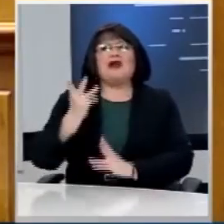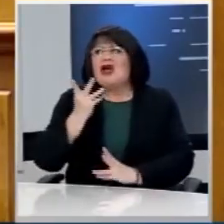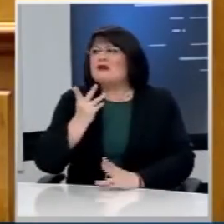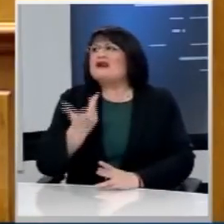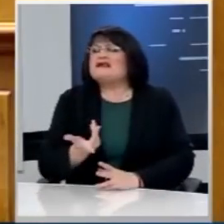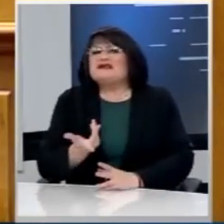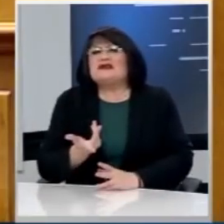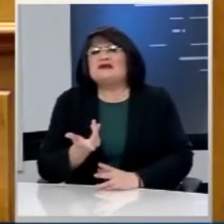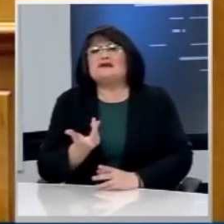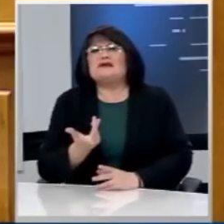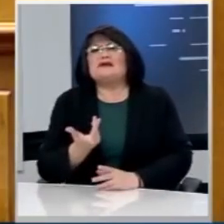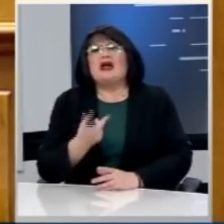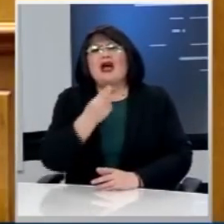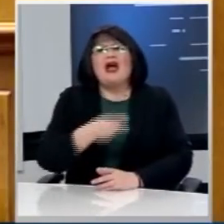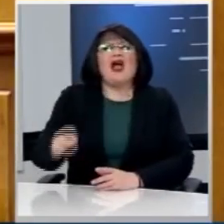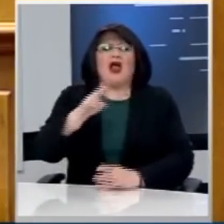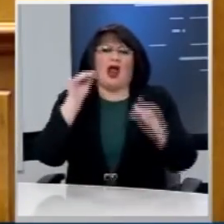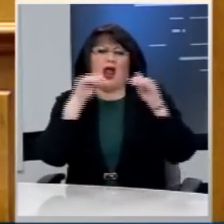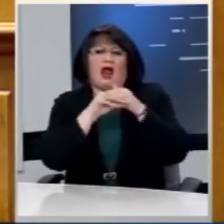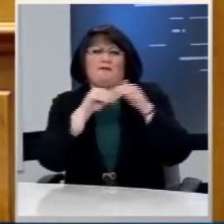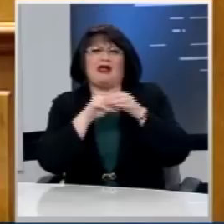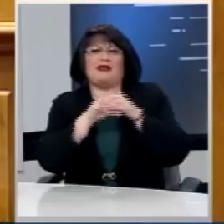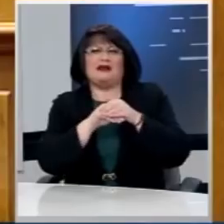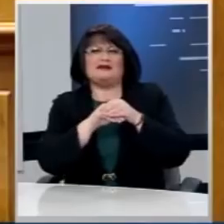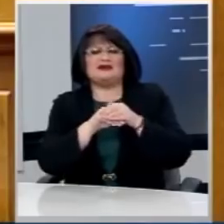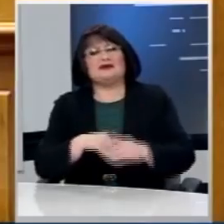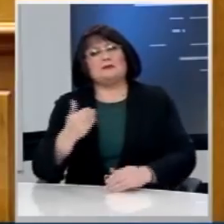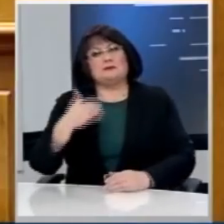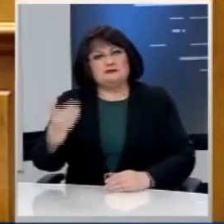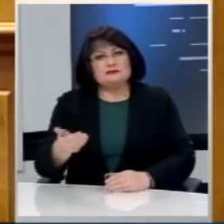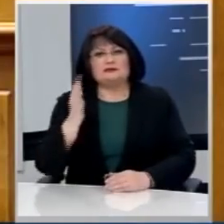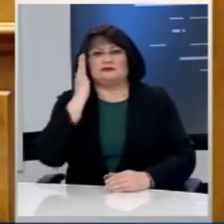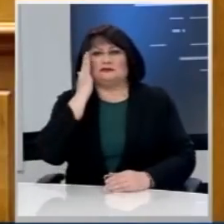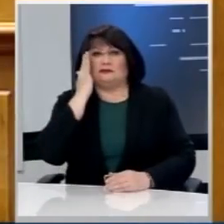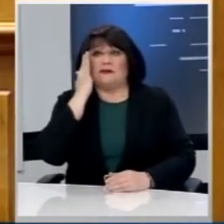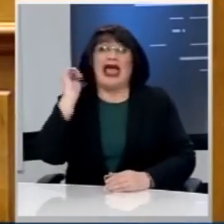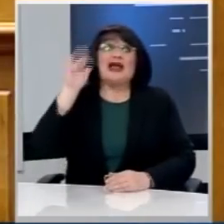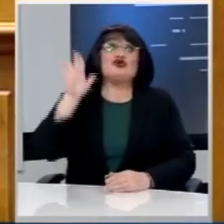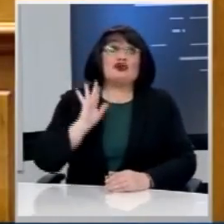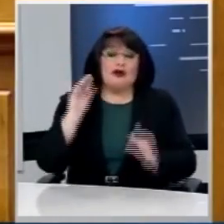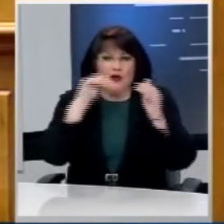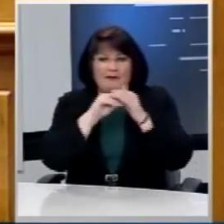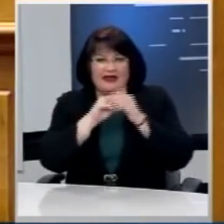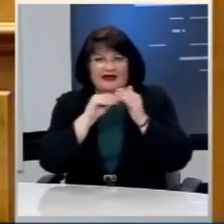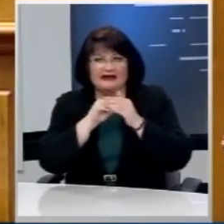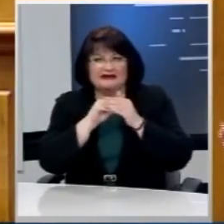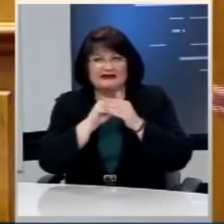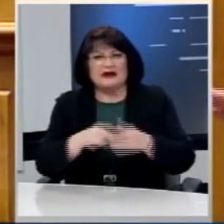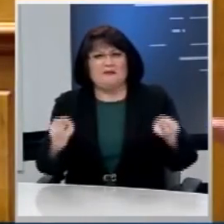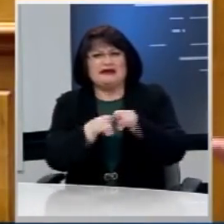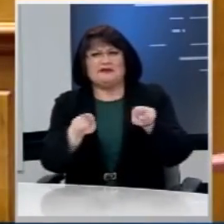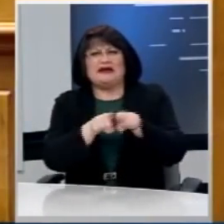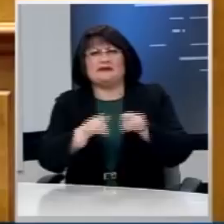θα προέλθει κυρίως από μια μεγάλη αύξηση των επενδύσεων που με τη σειρά τους έχουν εξωτερική προέλευση. Χέρι-χέρι με το